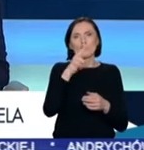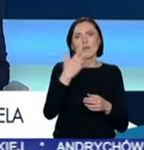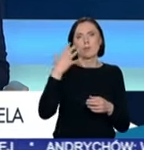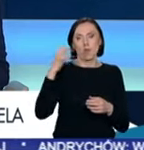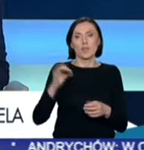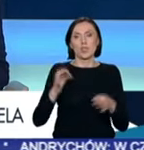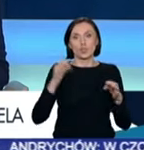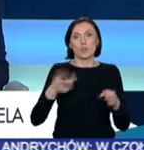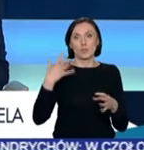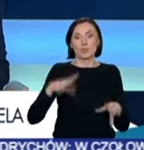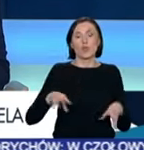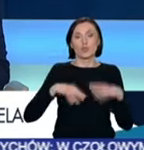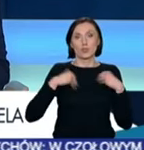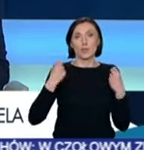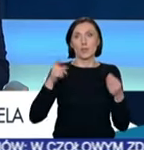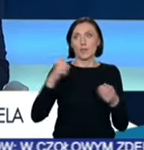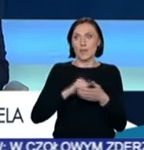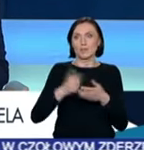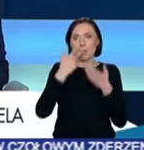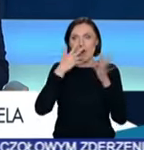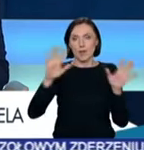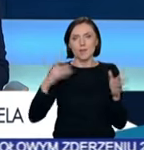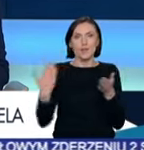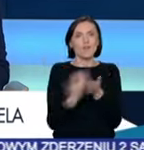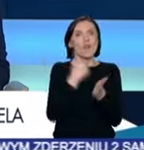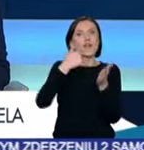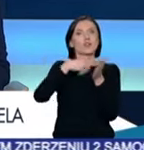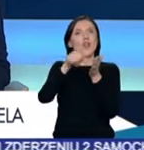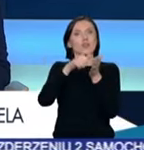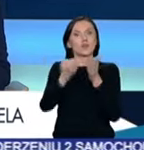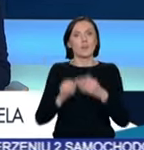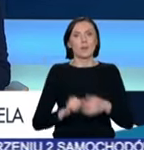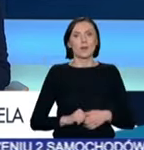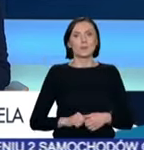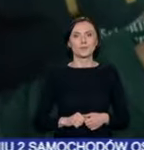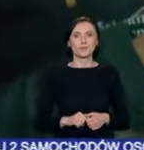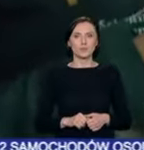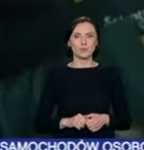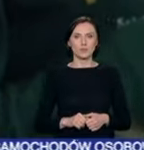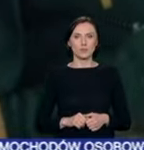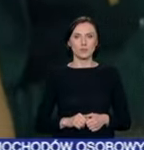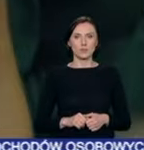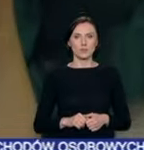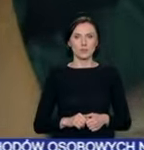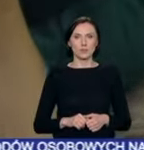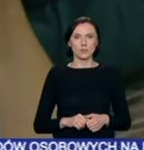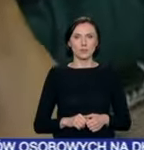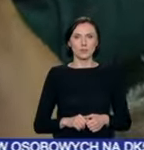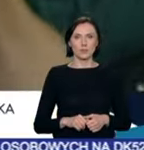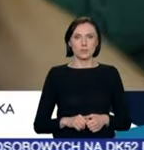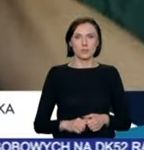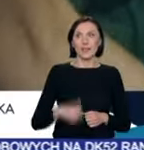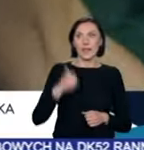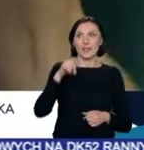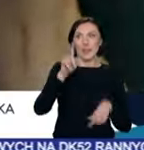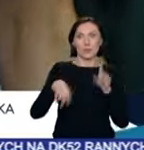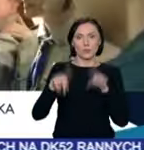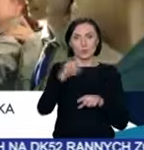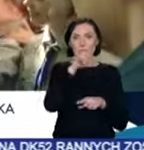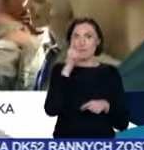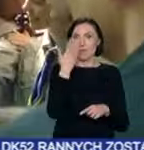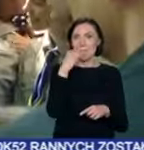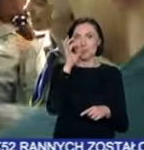właśnie tam odsłonięto niezwykłą rzeźbę. Co przedstawia o tym Natalia Nęcek. Jedni historię Tytusa, Romka i